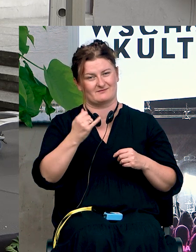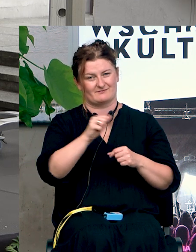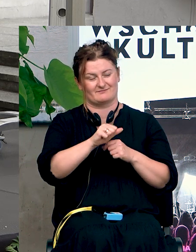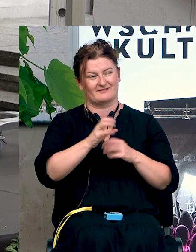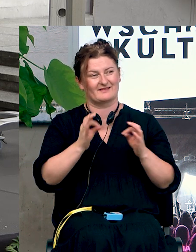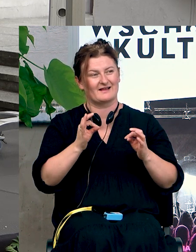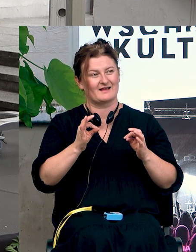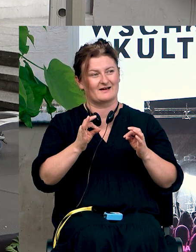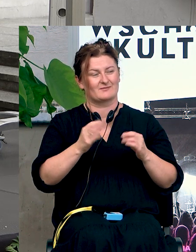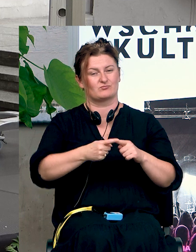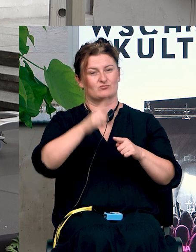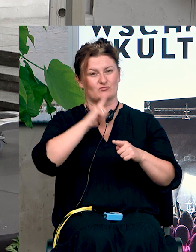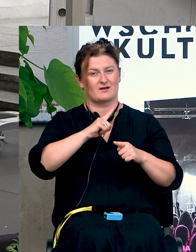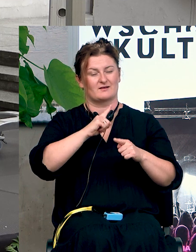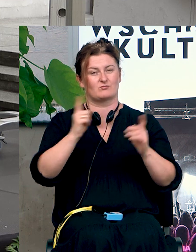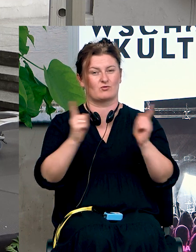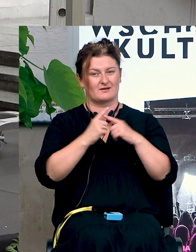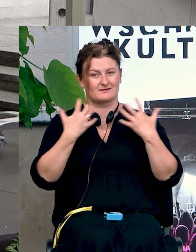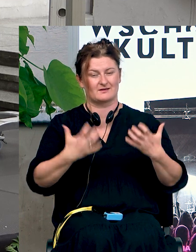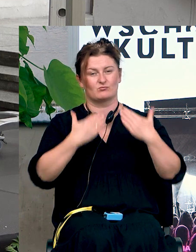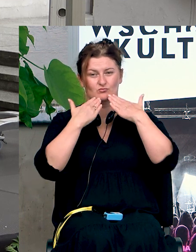w tej chwili przed spotkaniami podziękować.